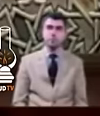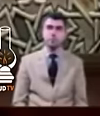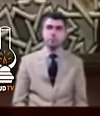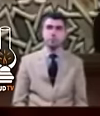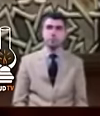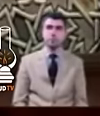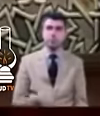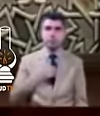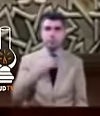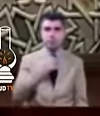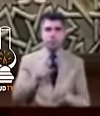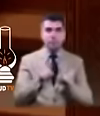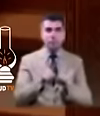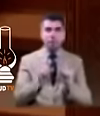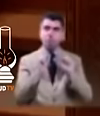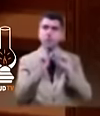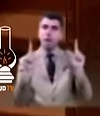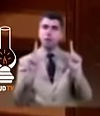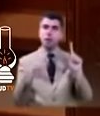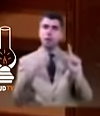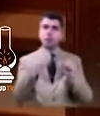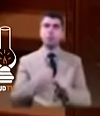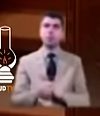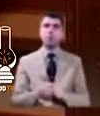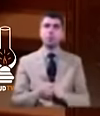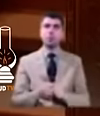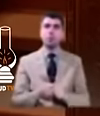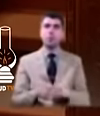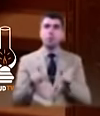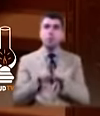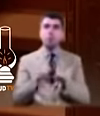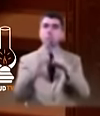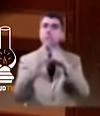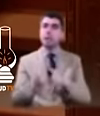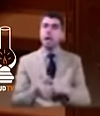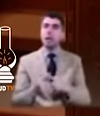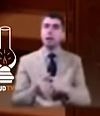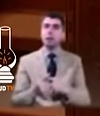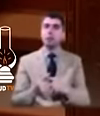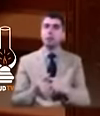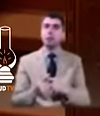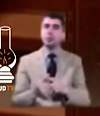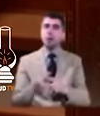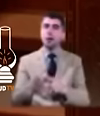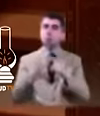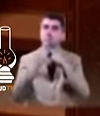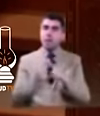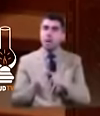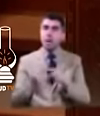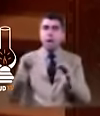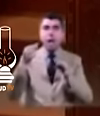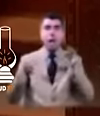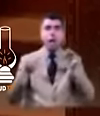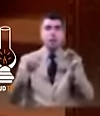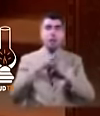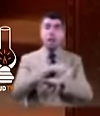هي غير باش تكون الامور واضحه. هذا الشيء هذا مرتبط بالميزانيه. الميزانيه خص يكون فيها العدل. واحد